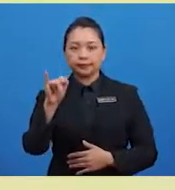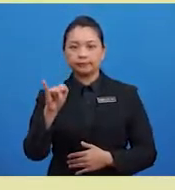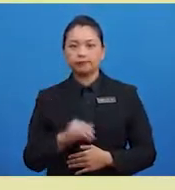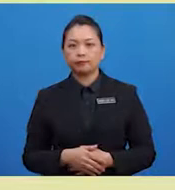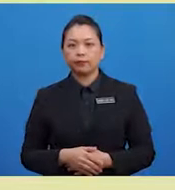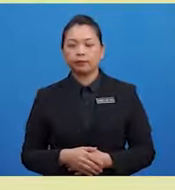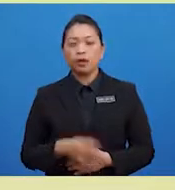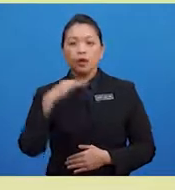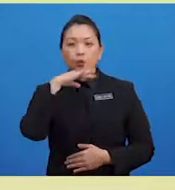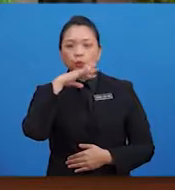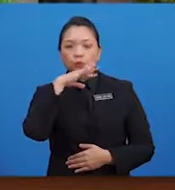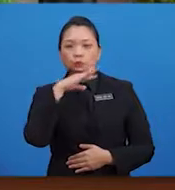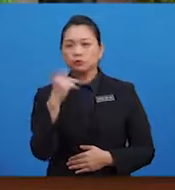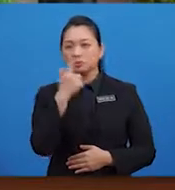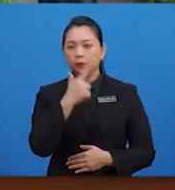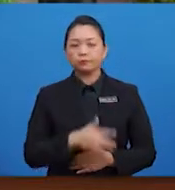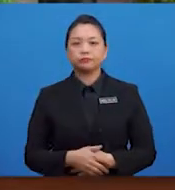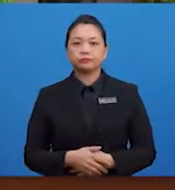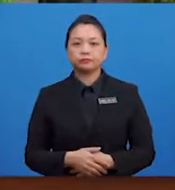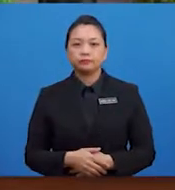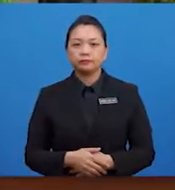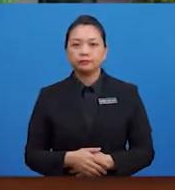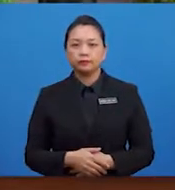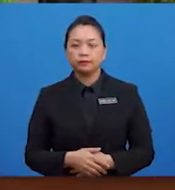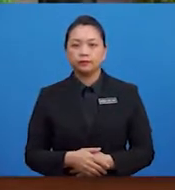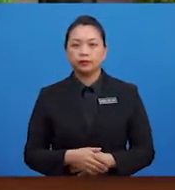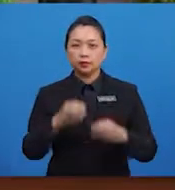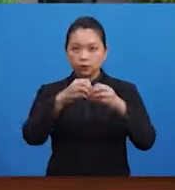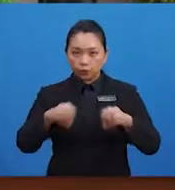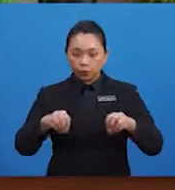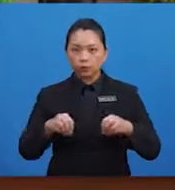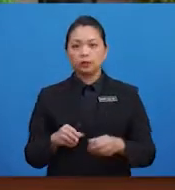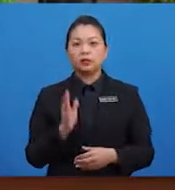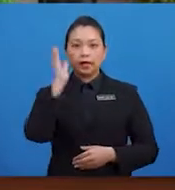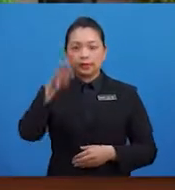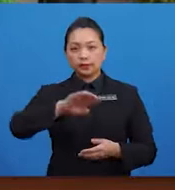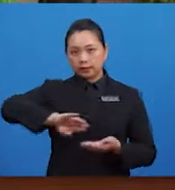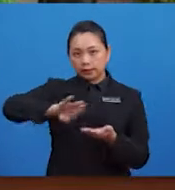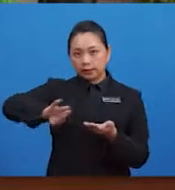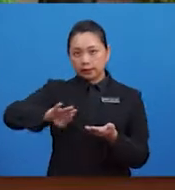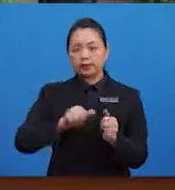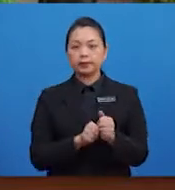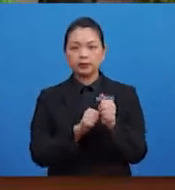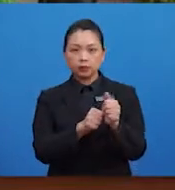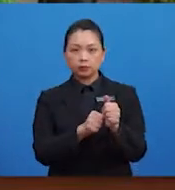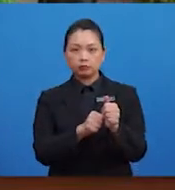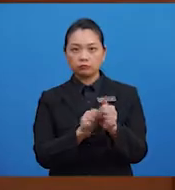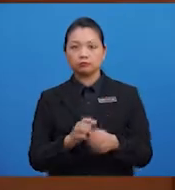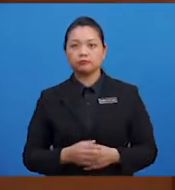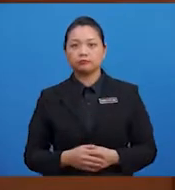juga perlu ditakai. Kemudian, telur ini akan diasingkan berdasarkan kod ladang dan